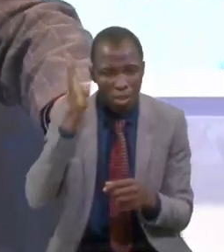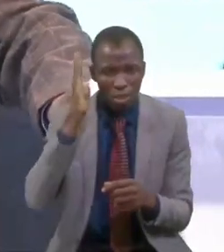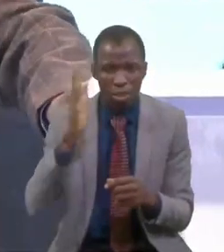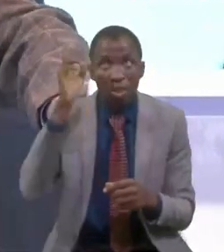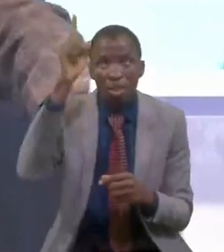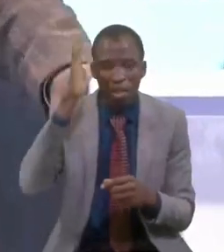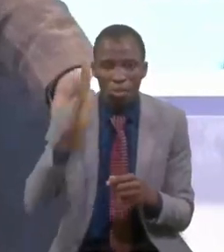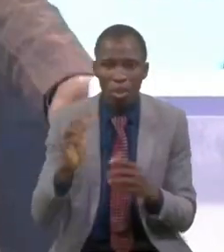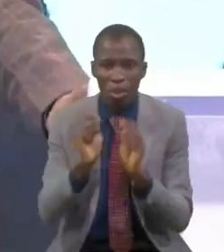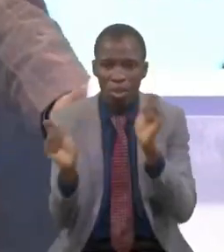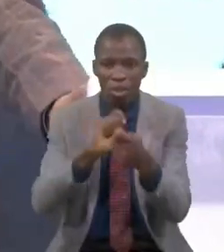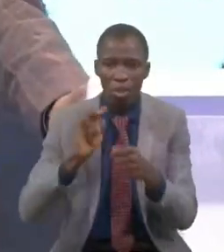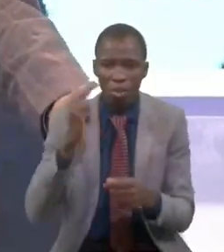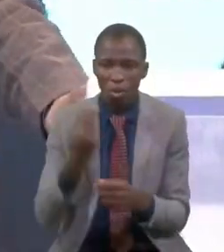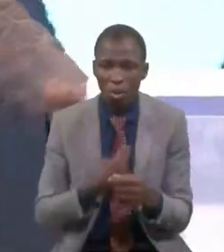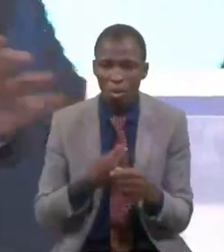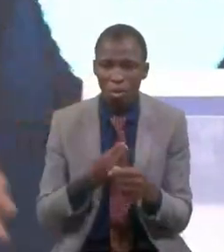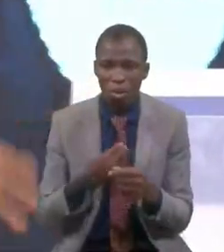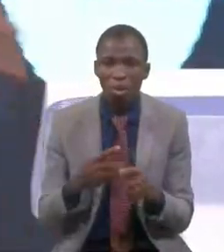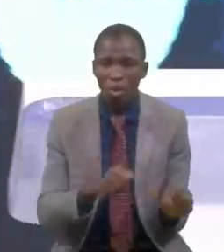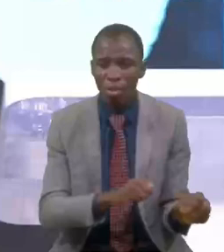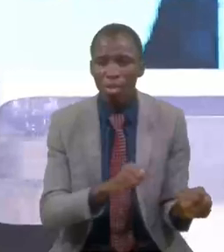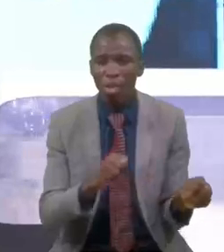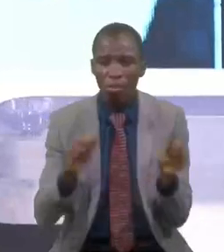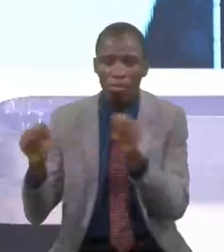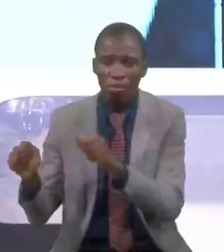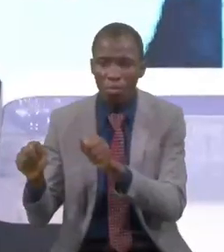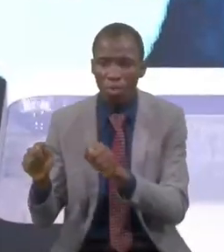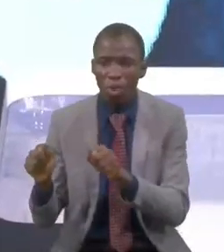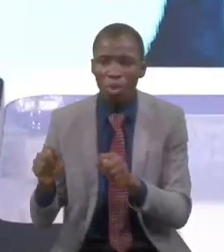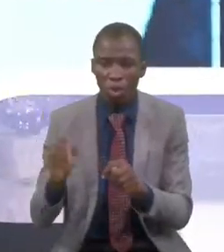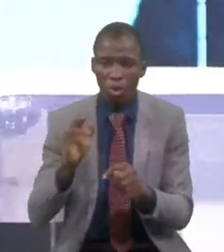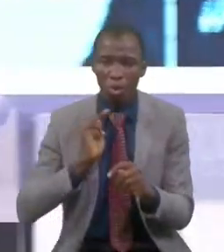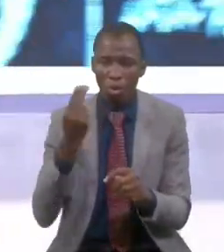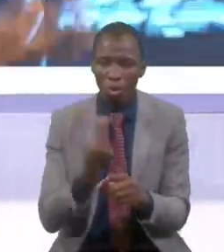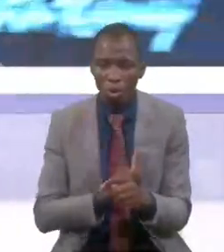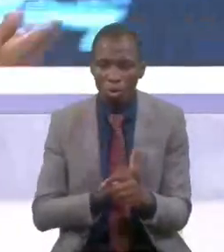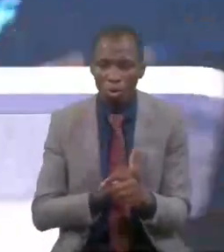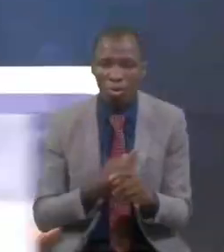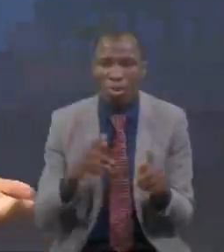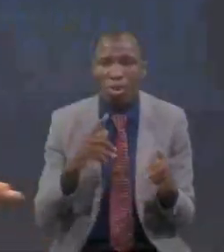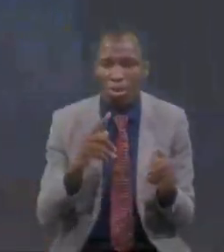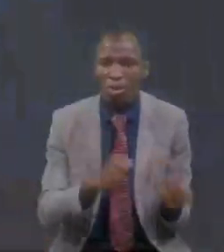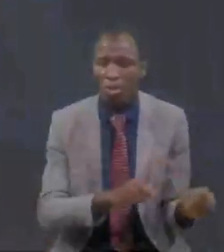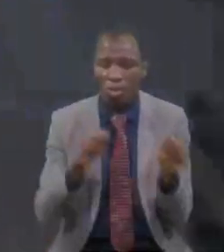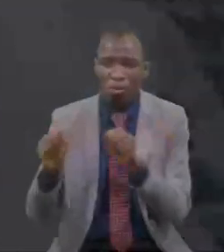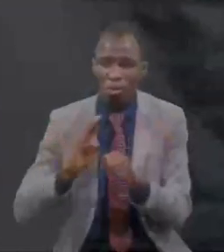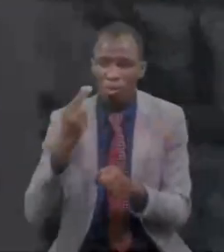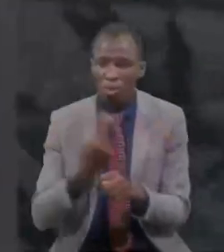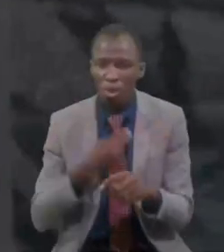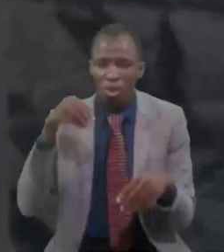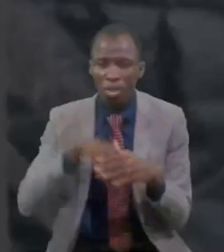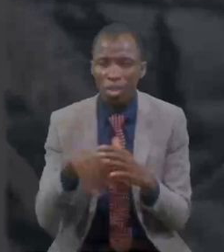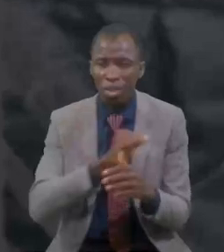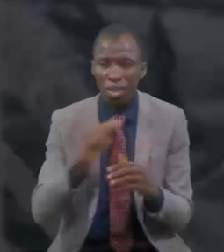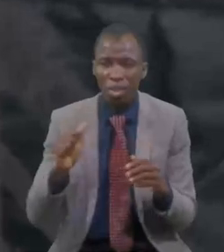nous transporter il va nous enlever il va nous transplanter à un